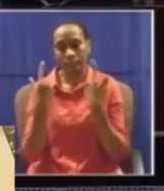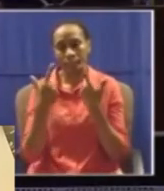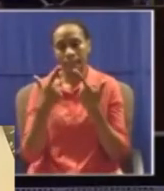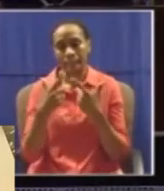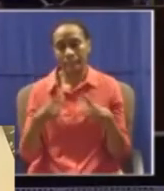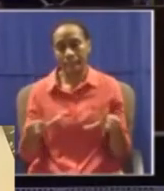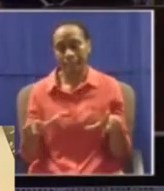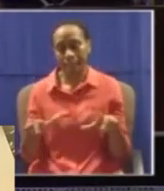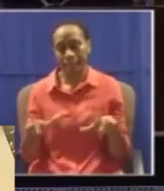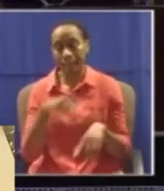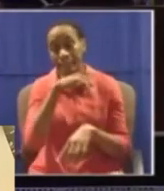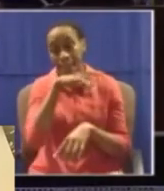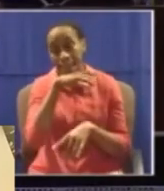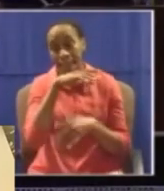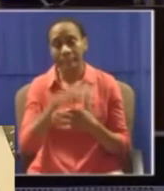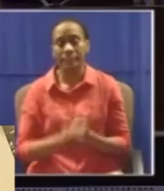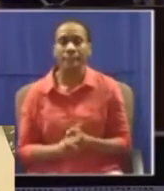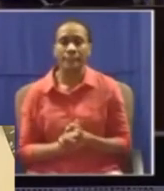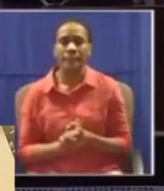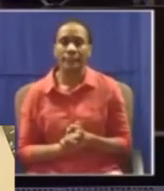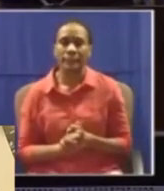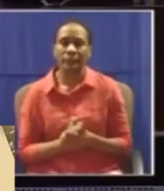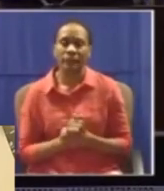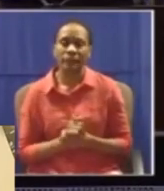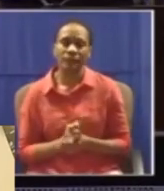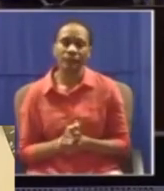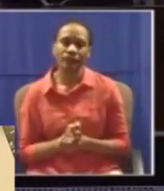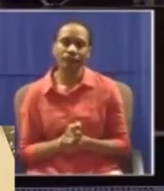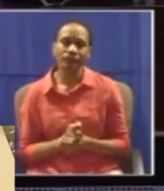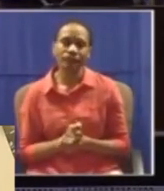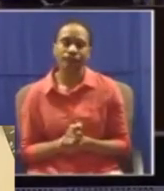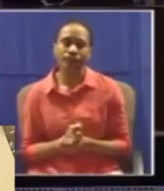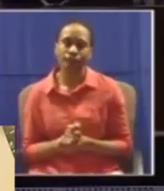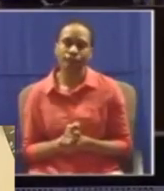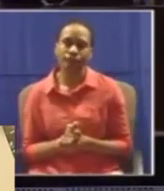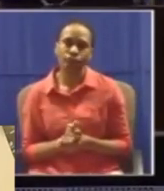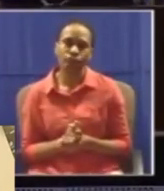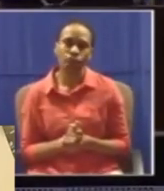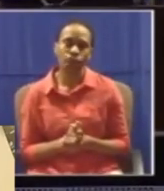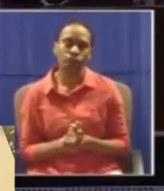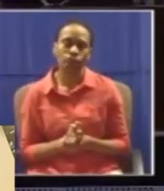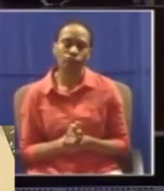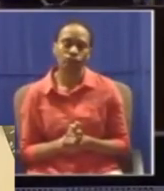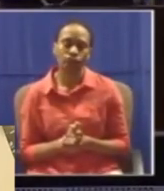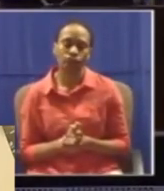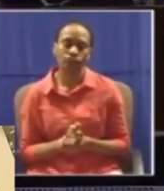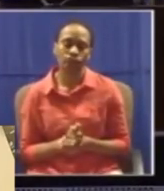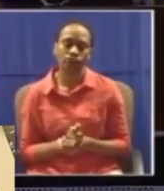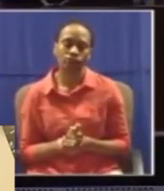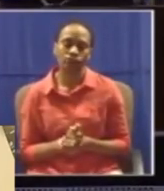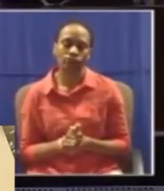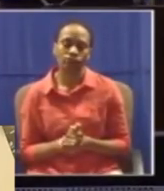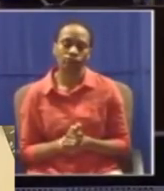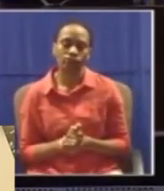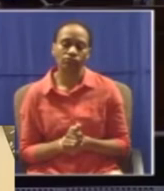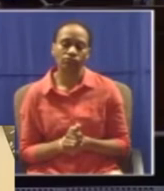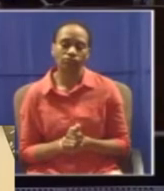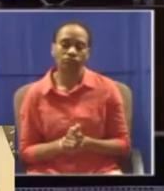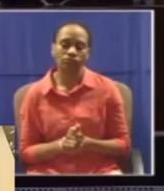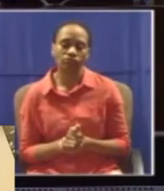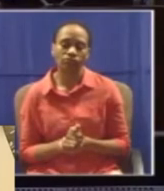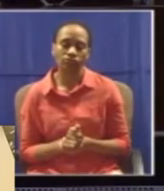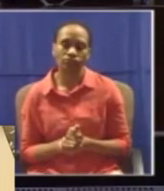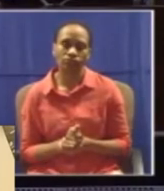is 27 jaar al in die nuwe Suid-Afrika en ons hou nog steeds daarmee aan. Ons weet presies